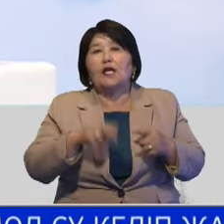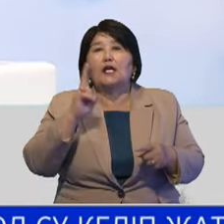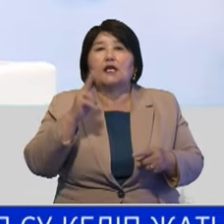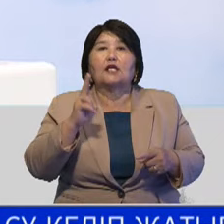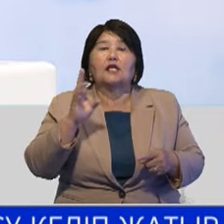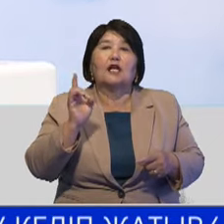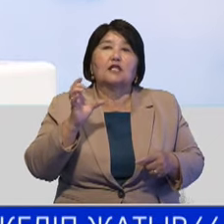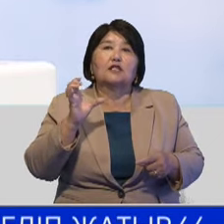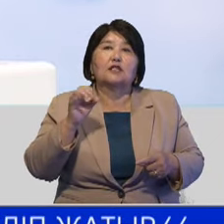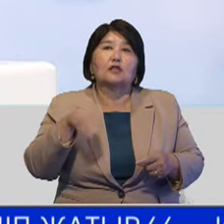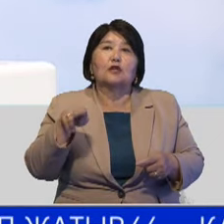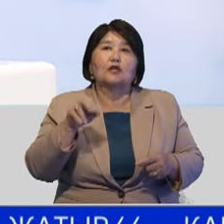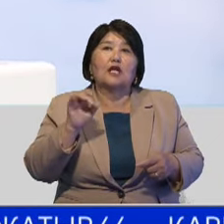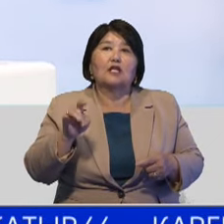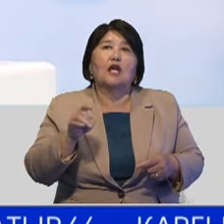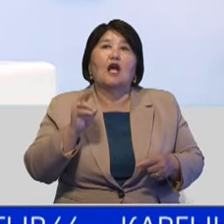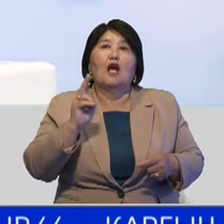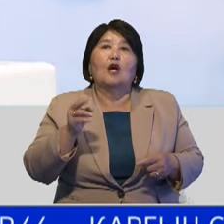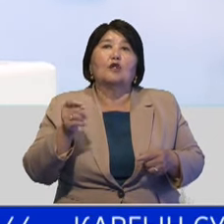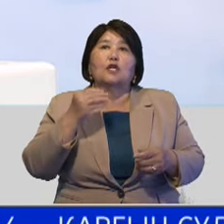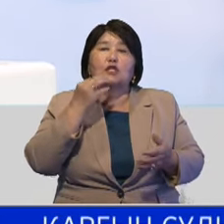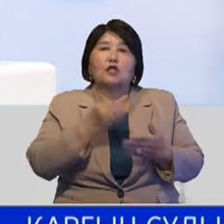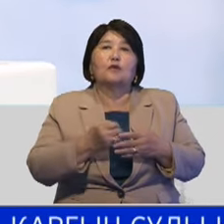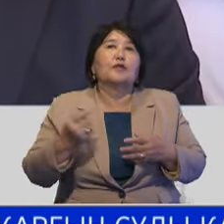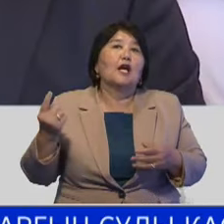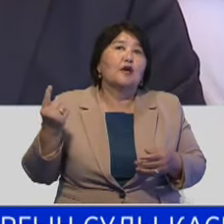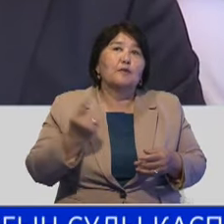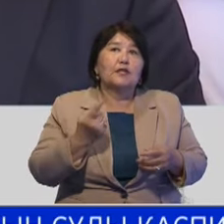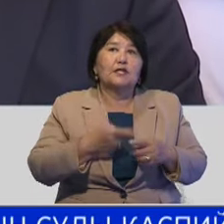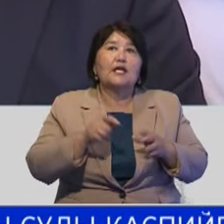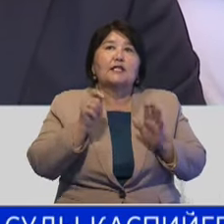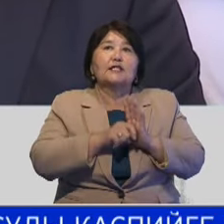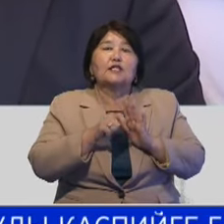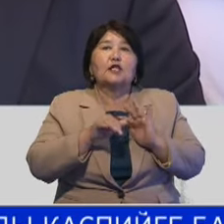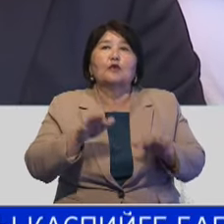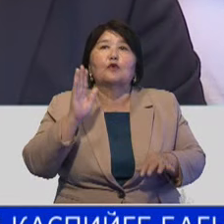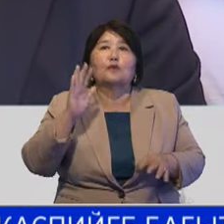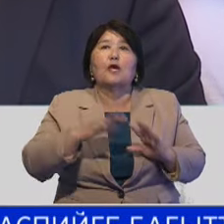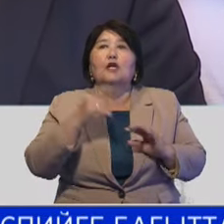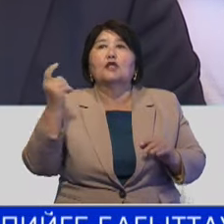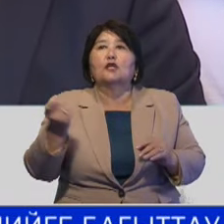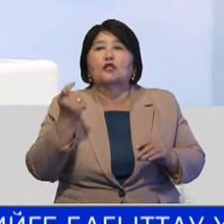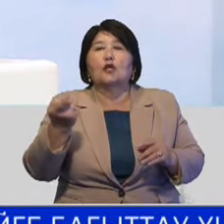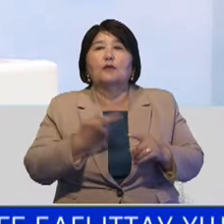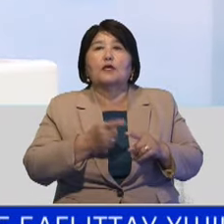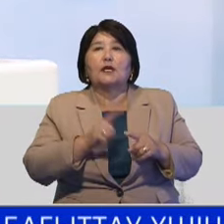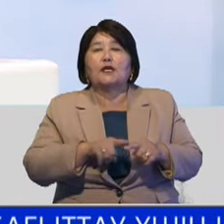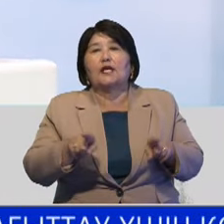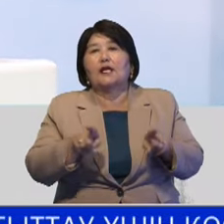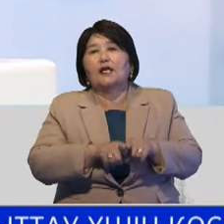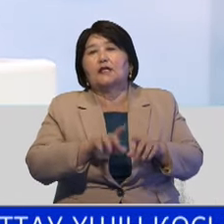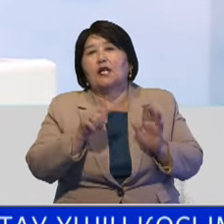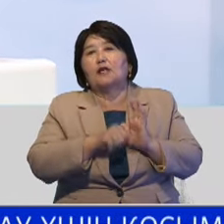өлкесінен каурис сорты әкеліп биыл бірінші рет сынақтан өткізетін болады. Шаруашылық құрылымдары тарапынан егіске